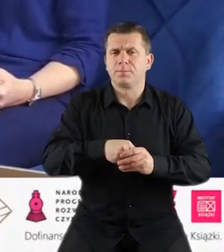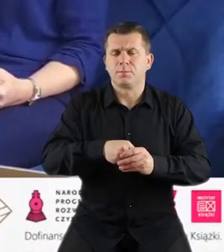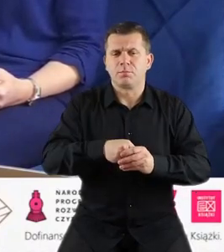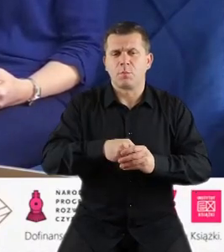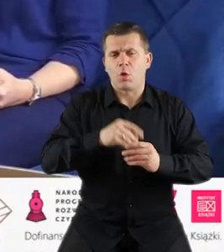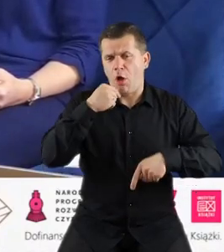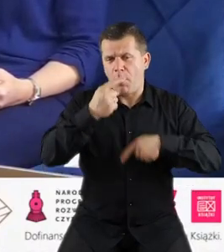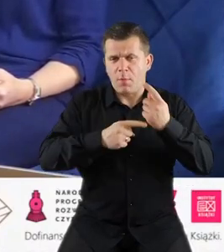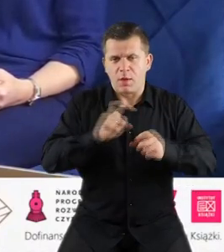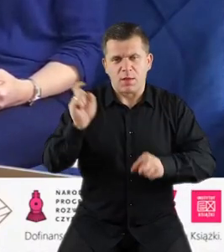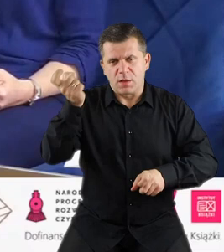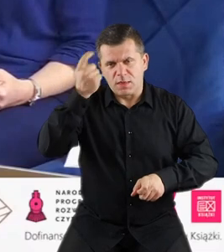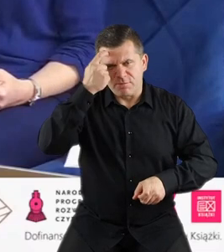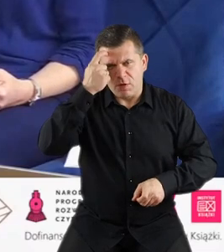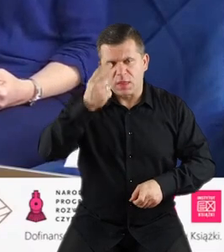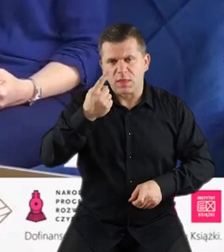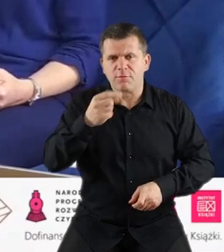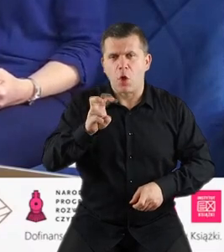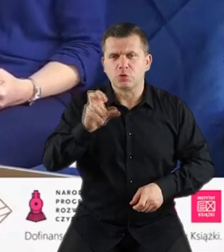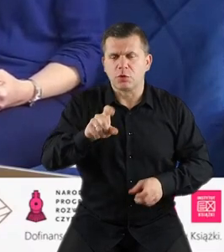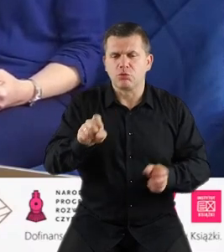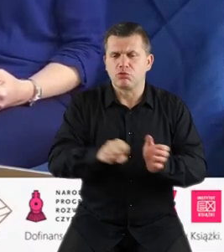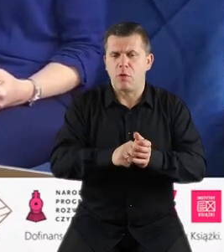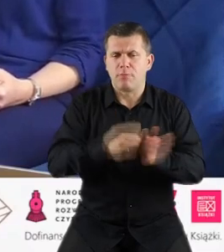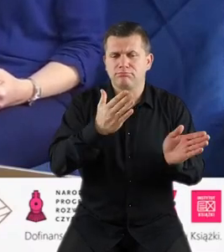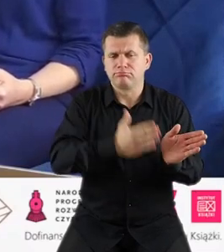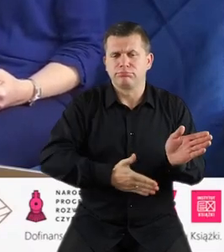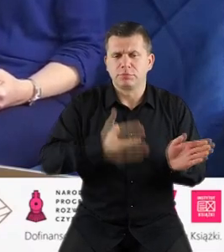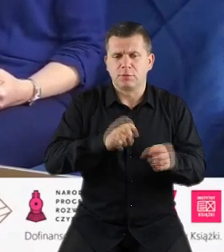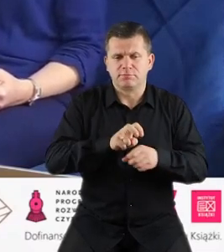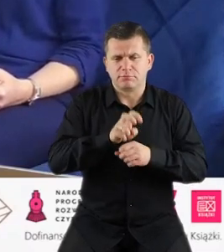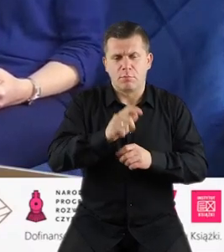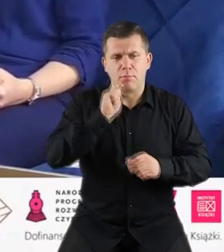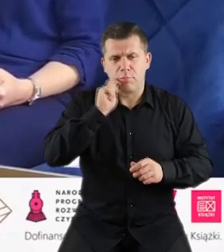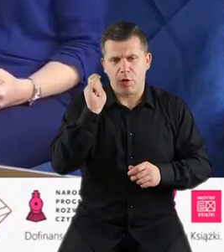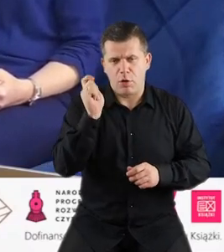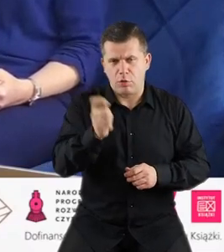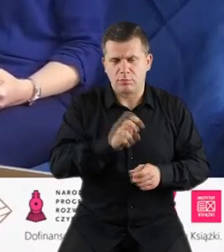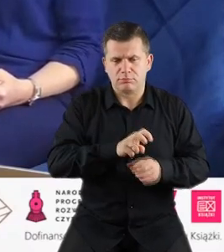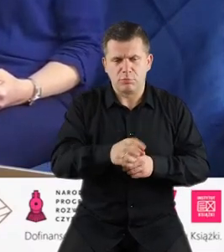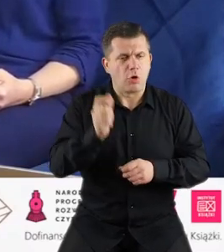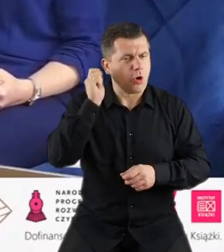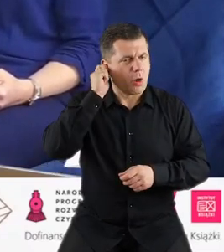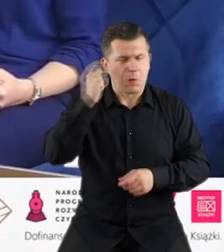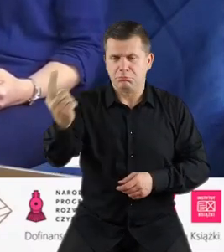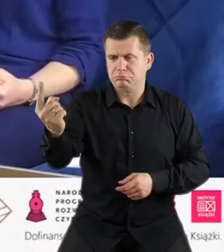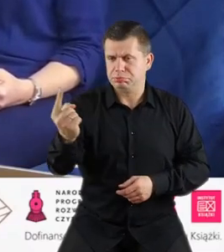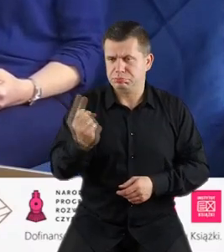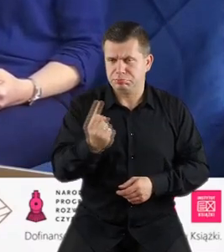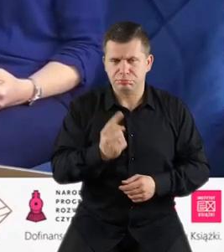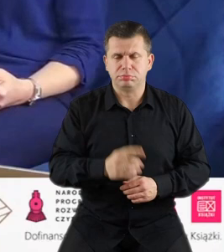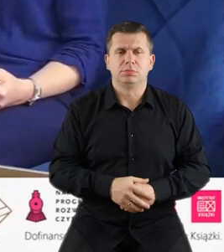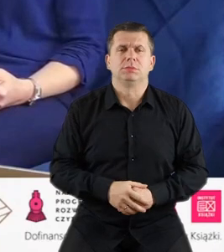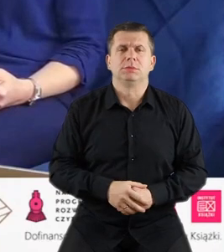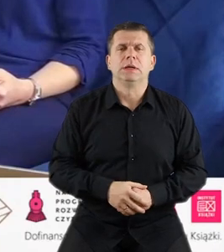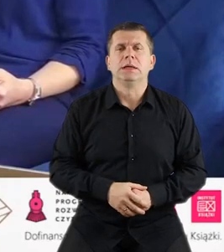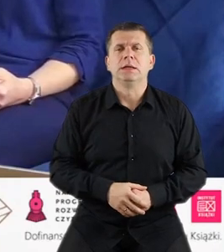opowiadaniu Dworzec, gdzie do przedziału wchodzi, którym podróżuje bohater, wchodzi kobieta,